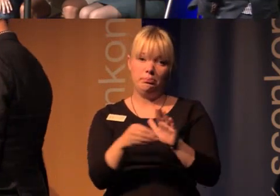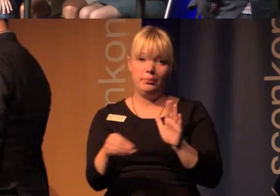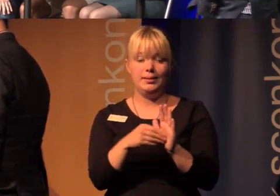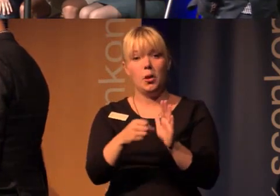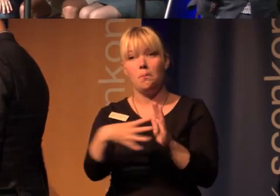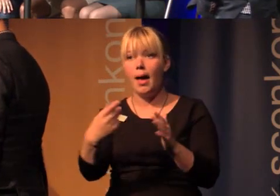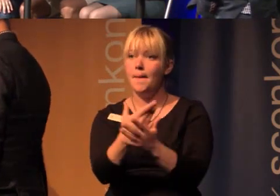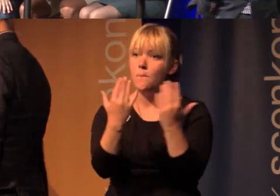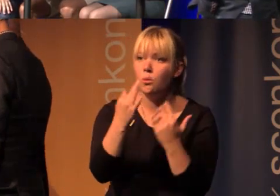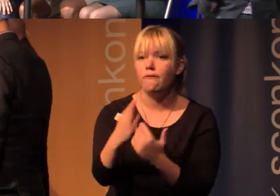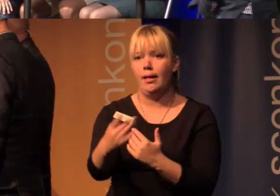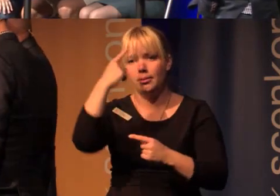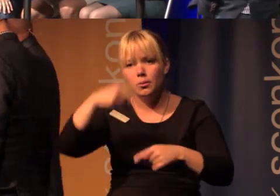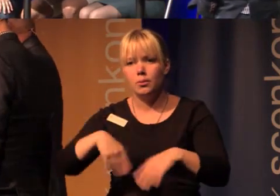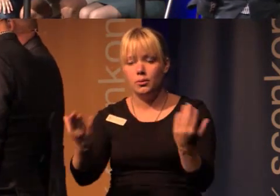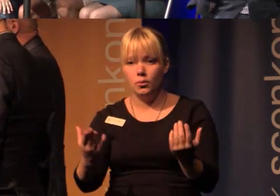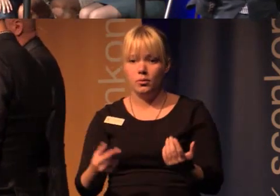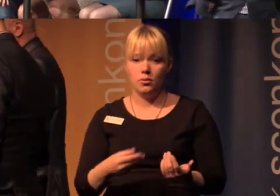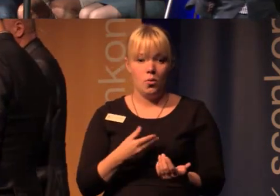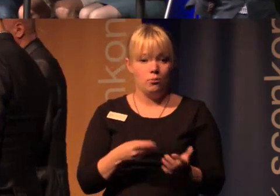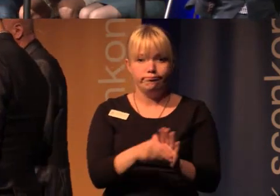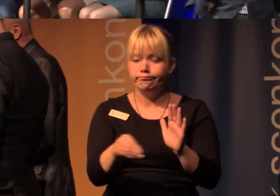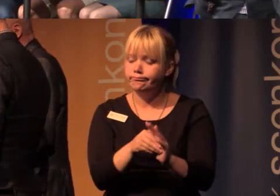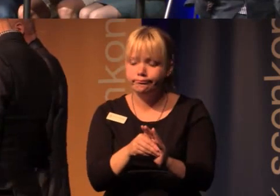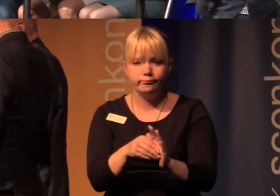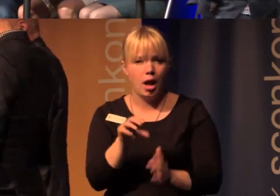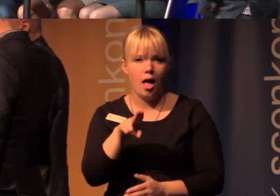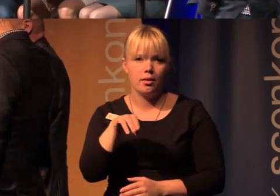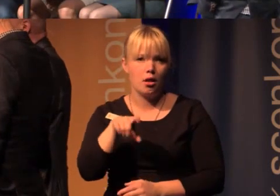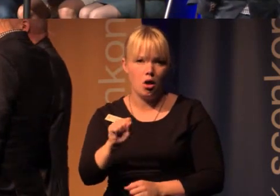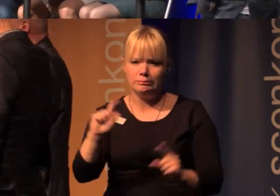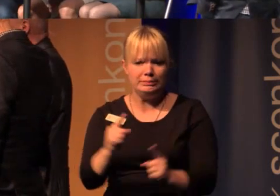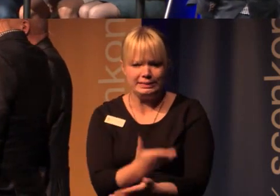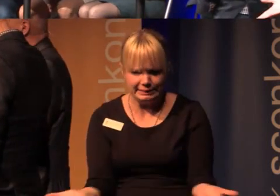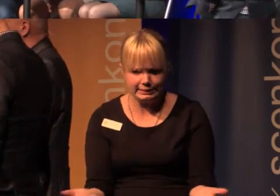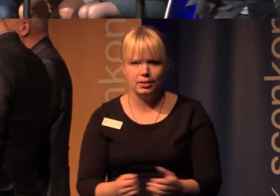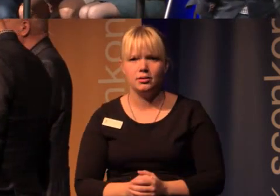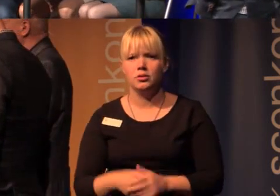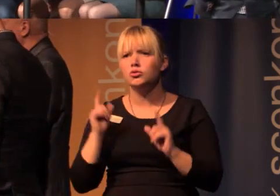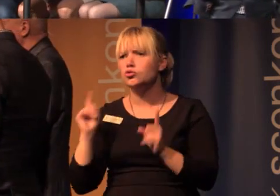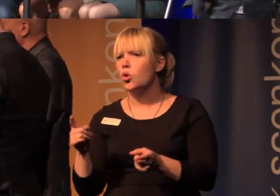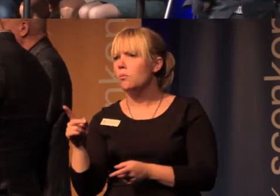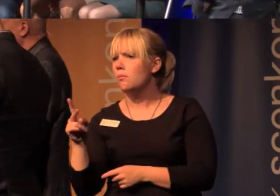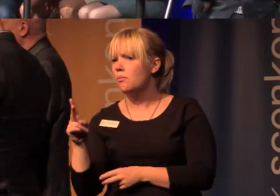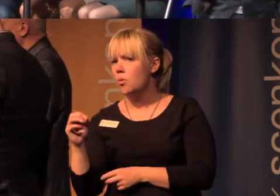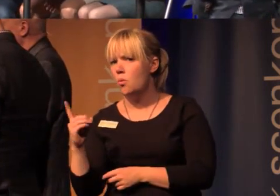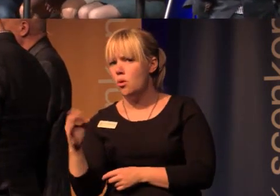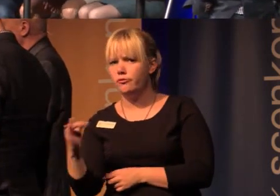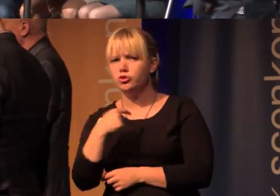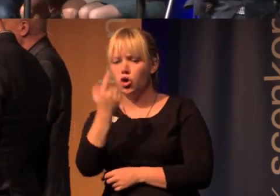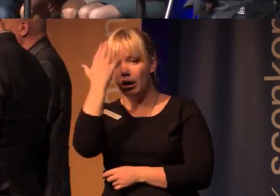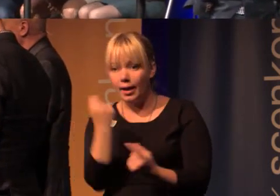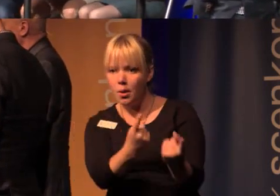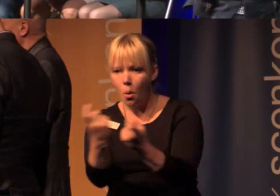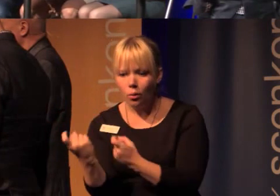viktiga. Och anslagen till dem ska absolut inte minska. De kan, precis som jag tror Luft nämnde, locka människor till en viss region och